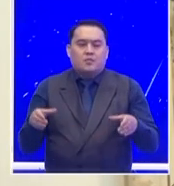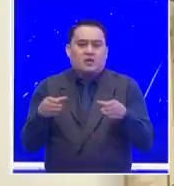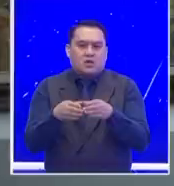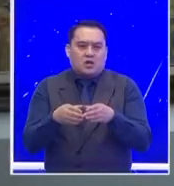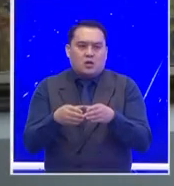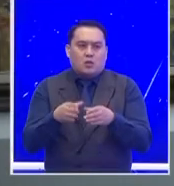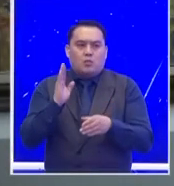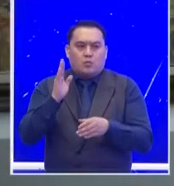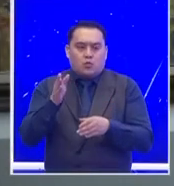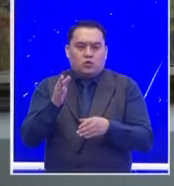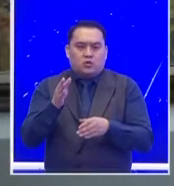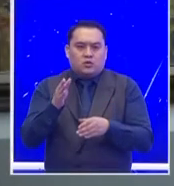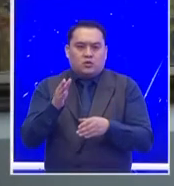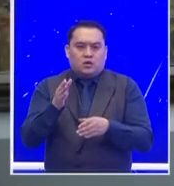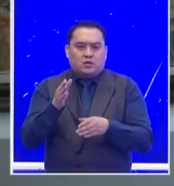будет